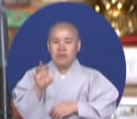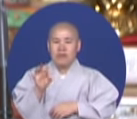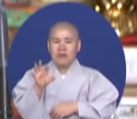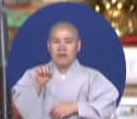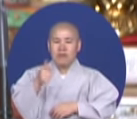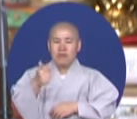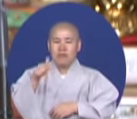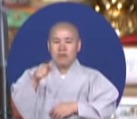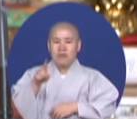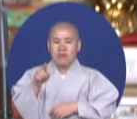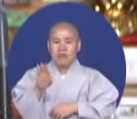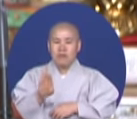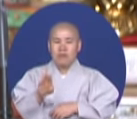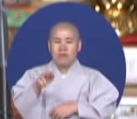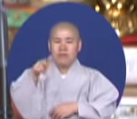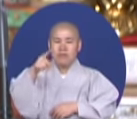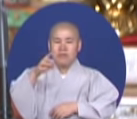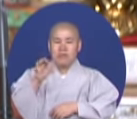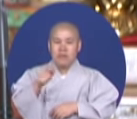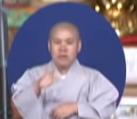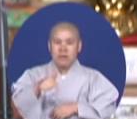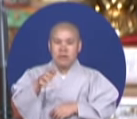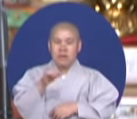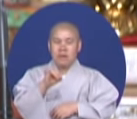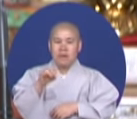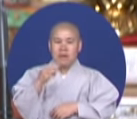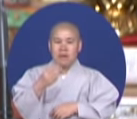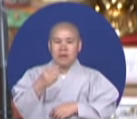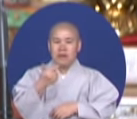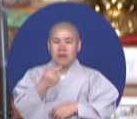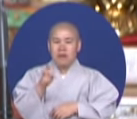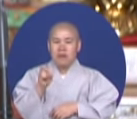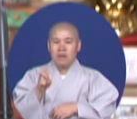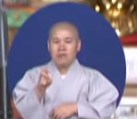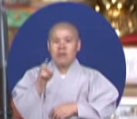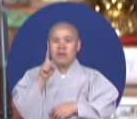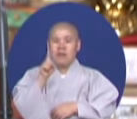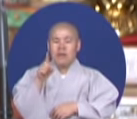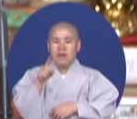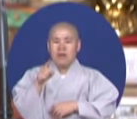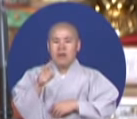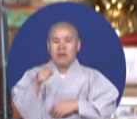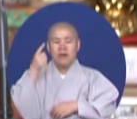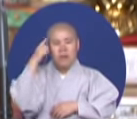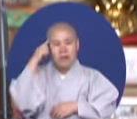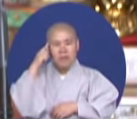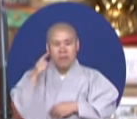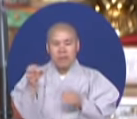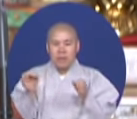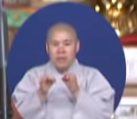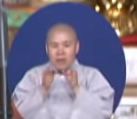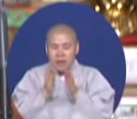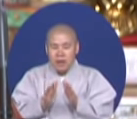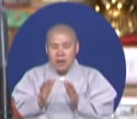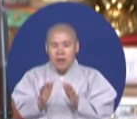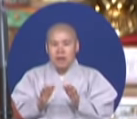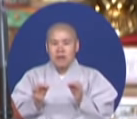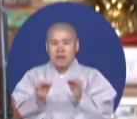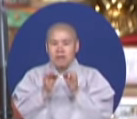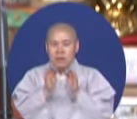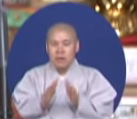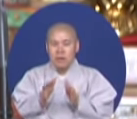무량원겁이 적일념이라. 일념이라는 거 일찰납니다. 찰나를 한자로 번역하면 생각 염자로 번역을